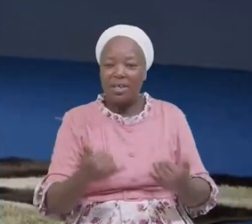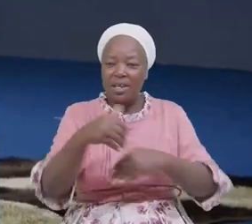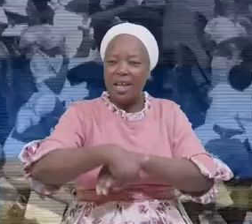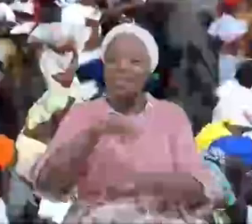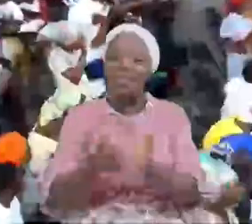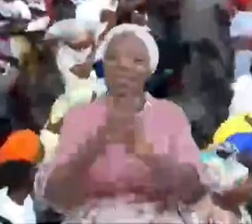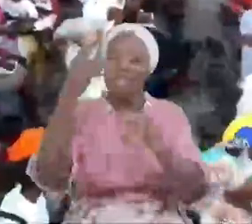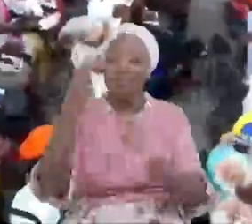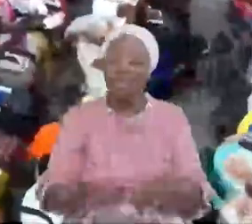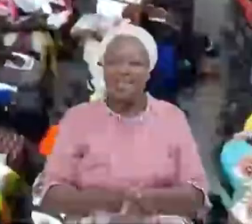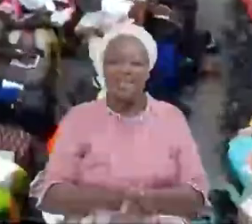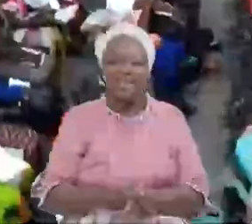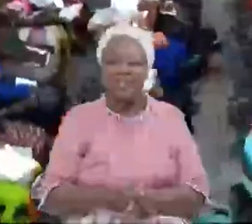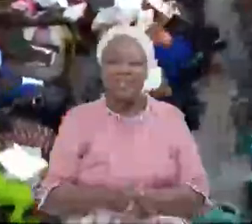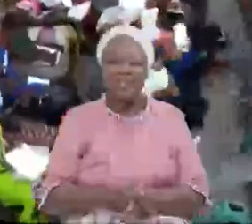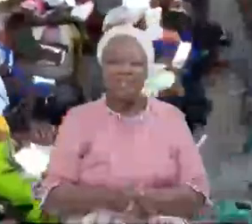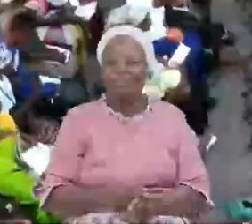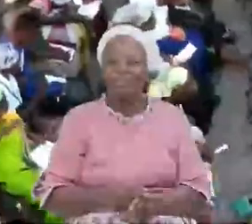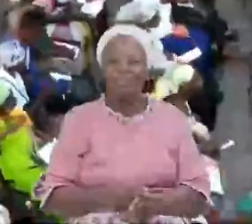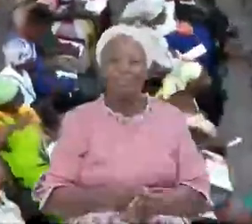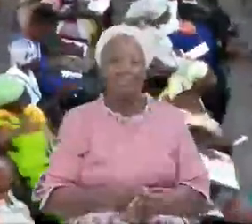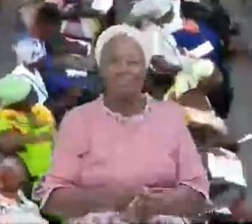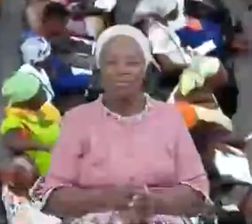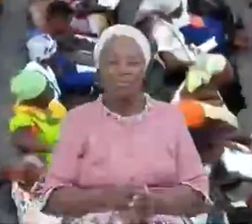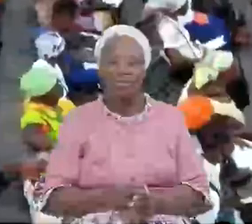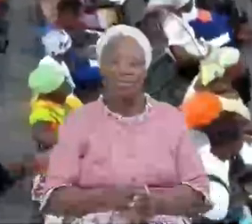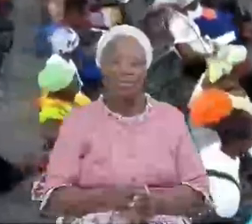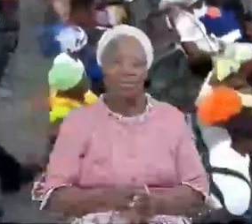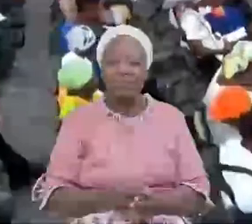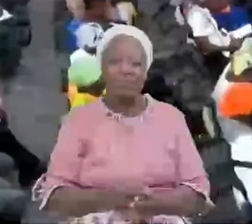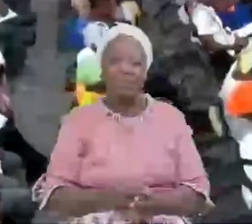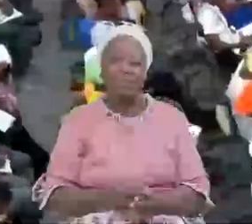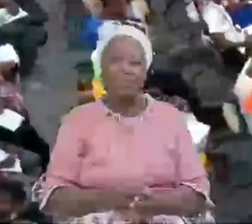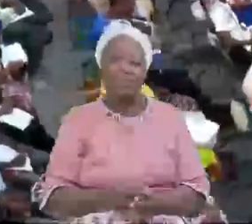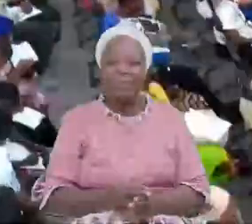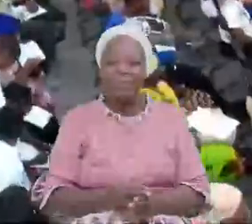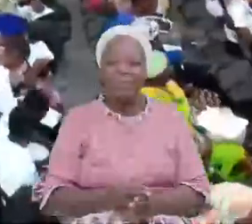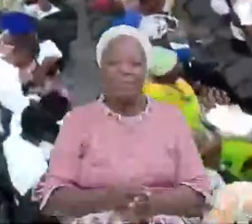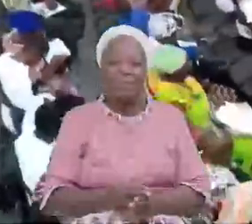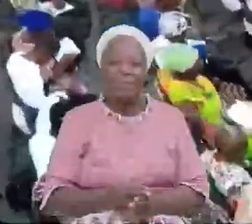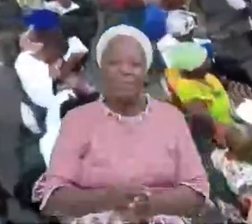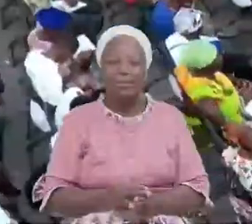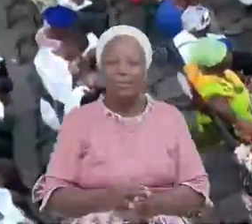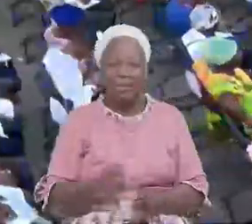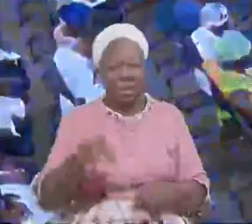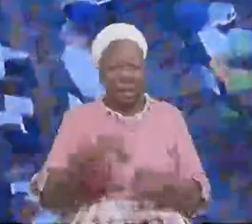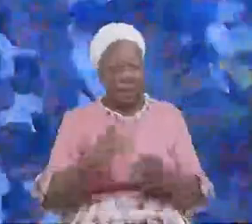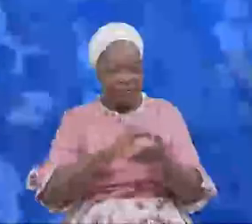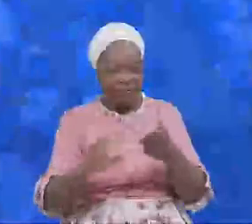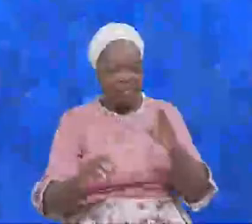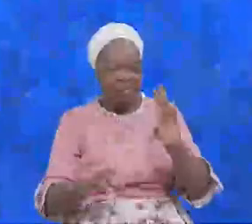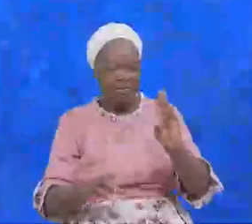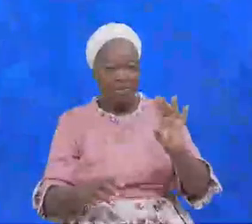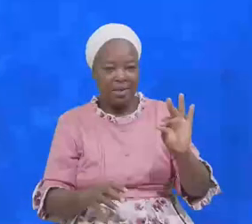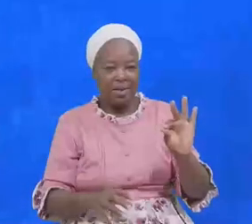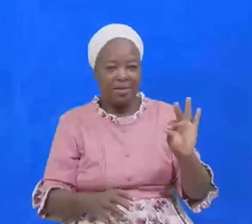J'ai dit la visitation qui apporte la rédemption, le salut viendra sur ta vie au nom de Jésus. Verset 79.